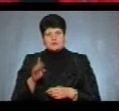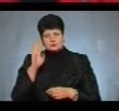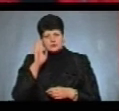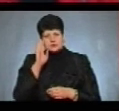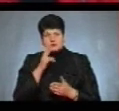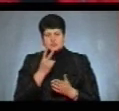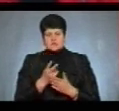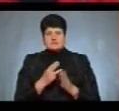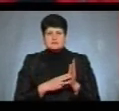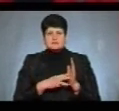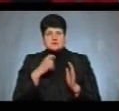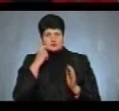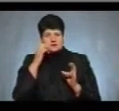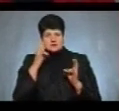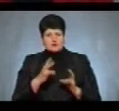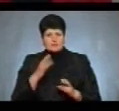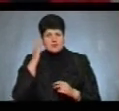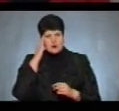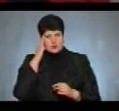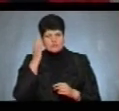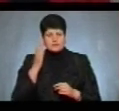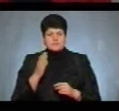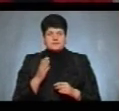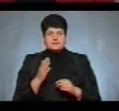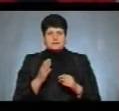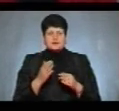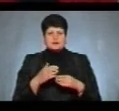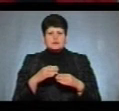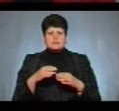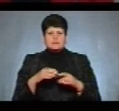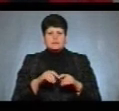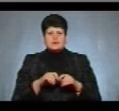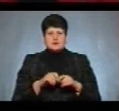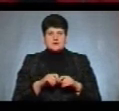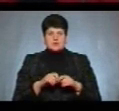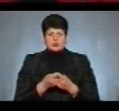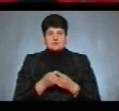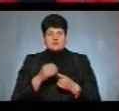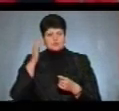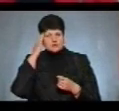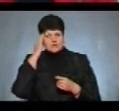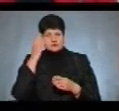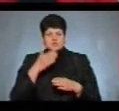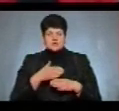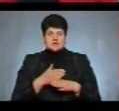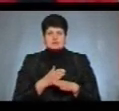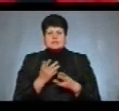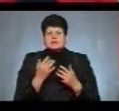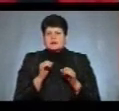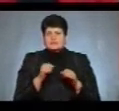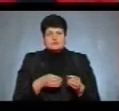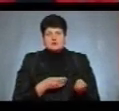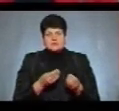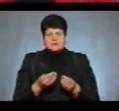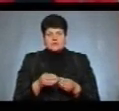чоловік, 80 років, травма голови. Зачемітез, трус головного мозку, перелом основи черепа. Надана допомога, наскільки було можливо, тому